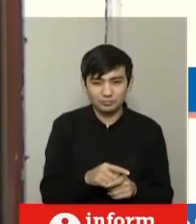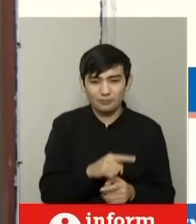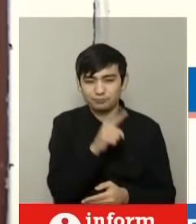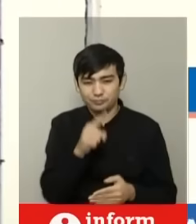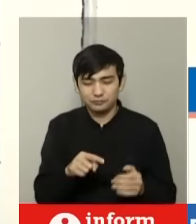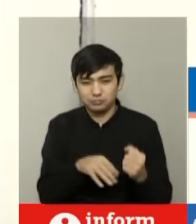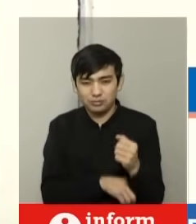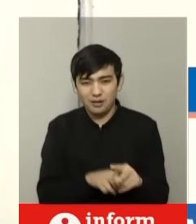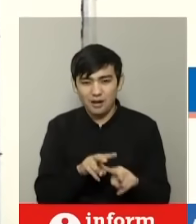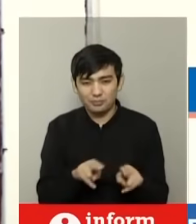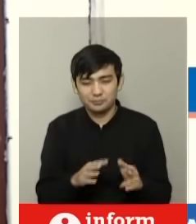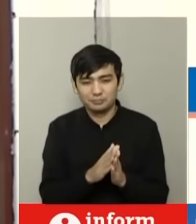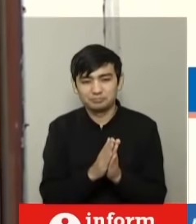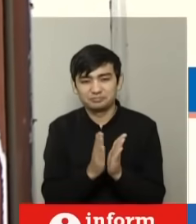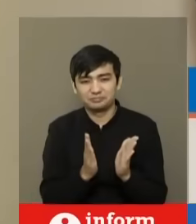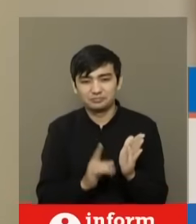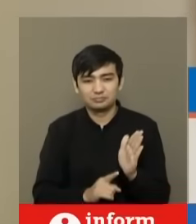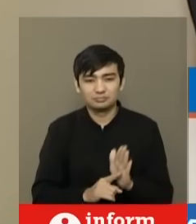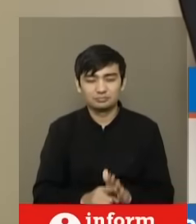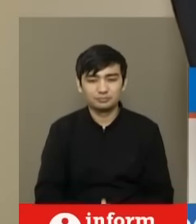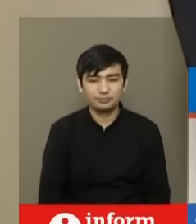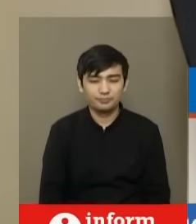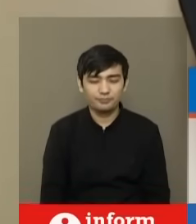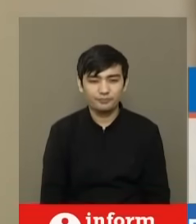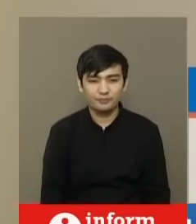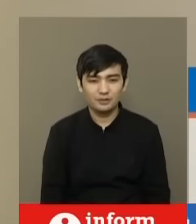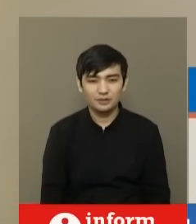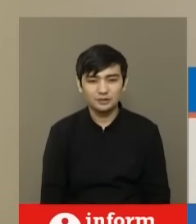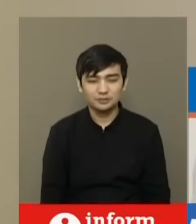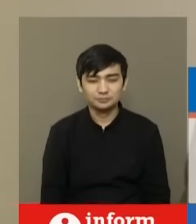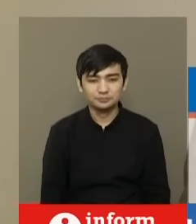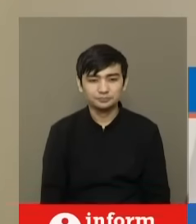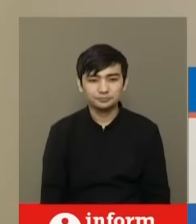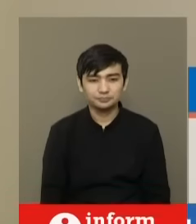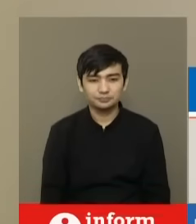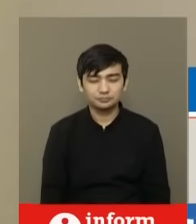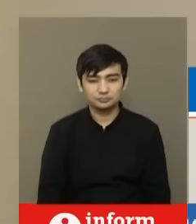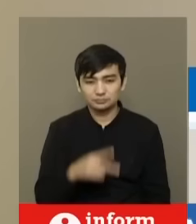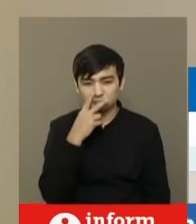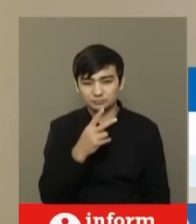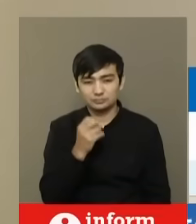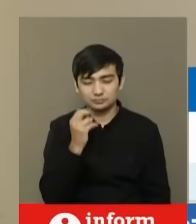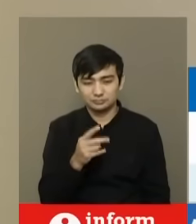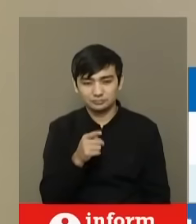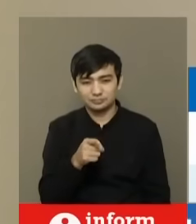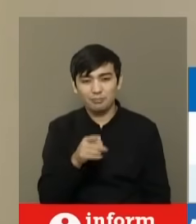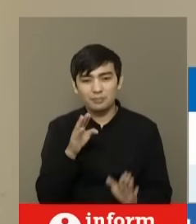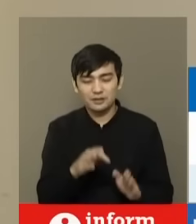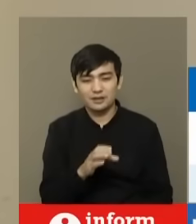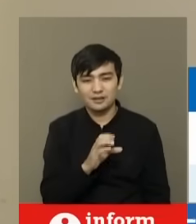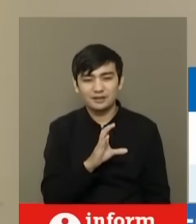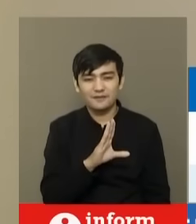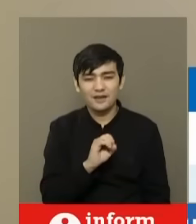кейін дәл осылай ажырапты. Связующий ригель ол жоқ болып тұр. Көрдіңіз бе? Даже мына жерде